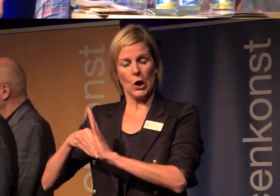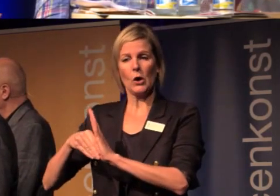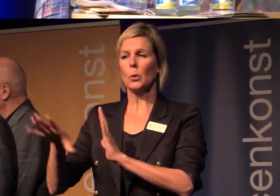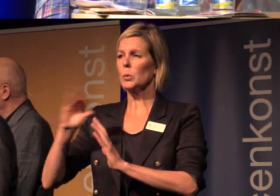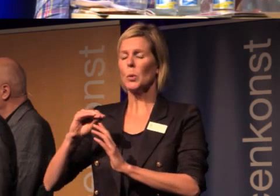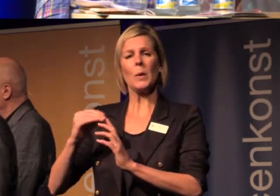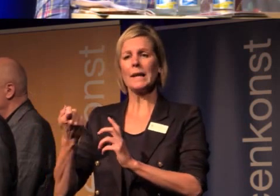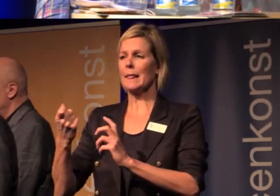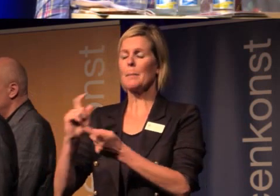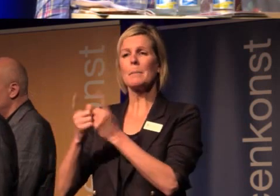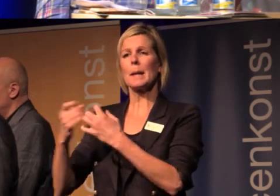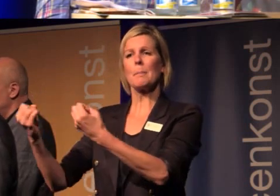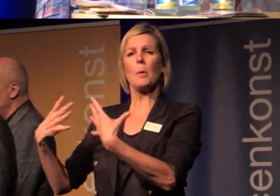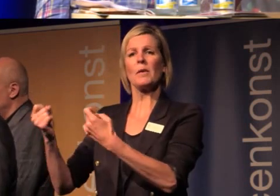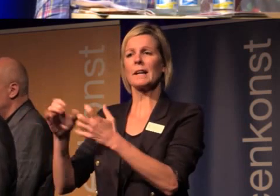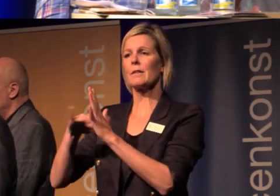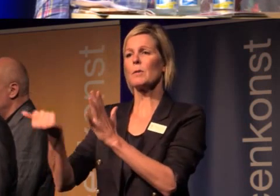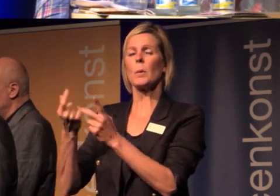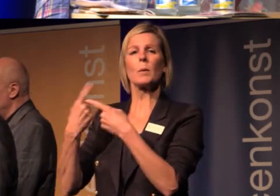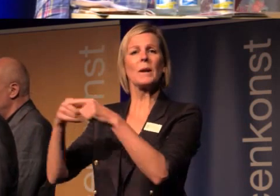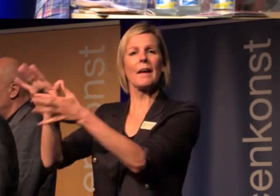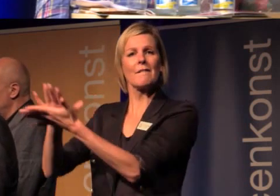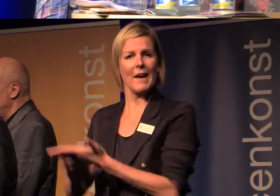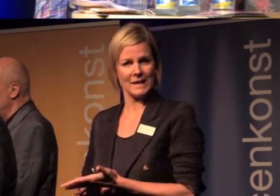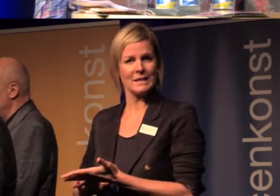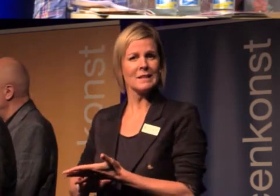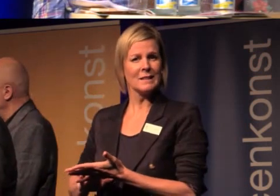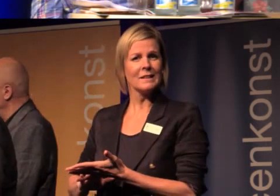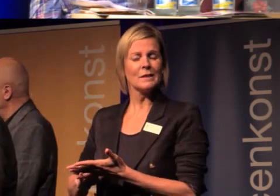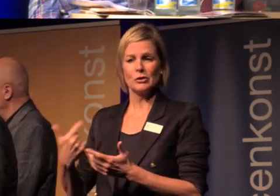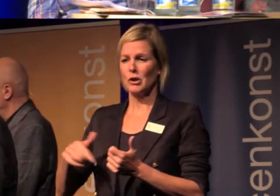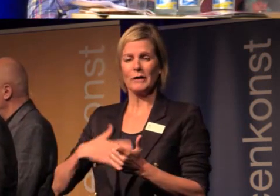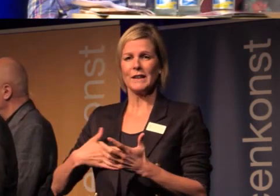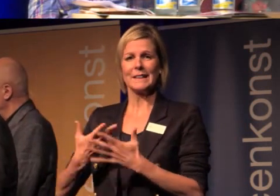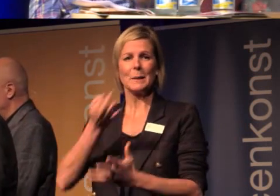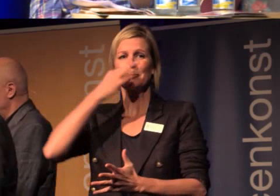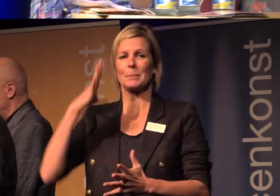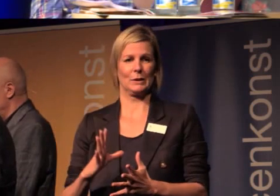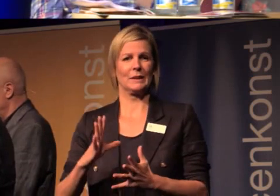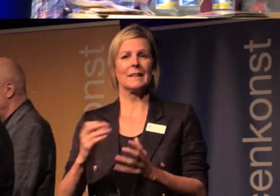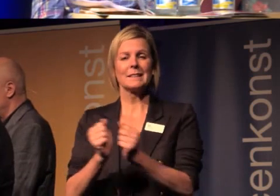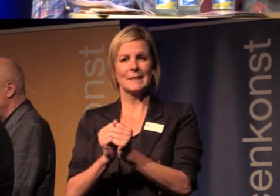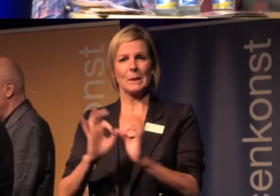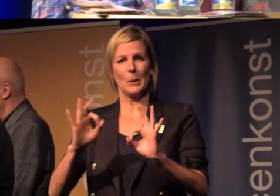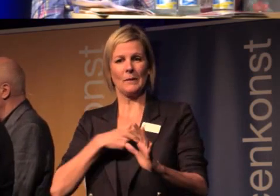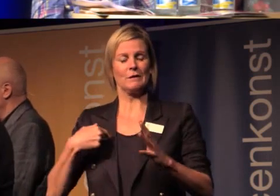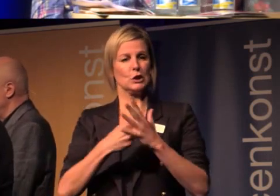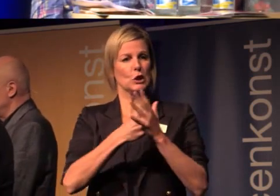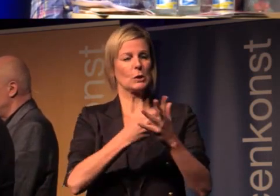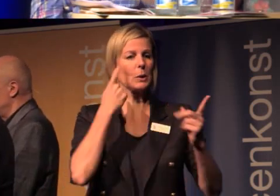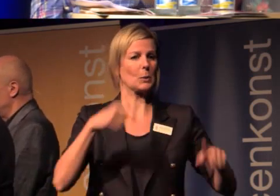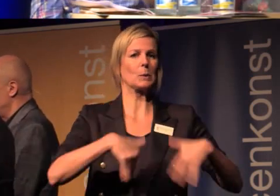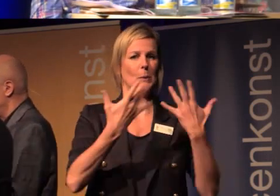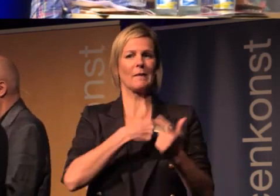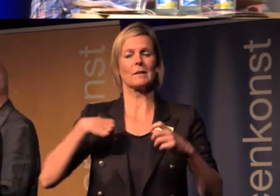fri kultur på det sättet. Så jag tycker inte att det är det bästa sättet att stödja kulturen. Det ska man göra på andra sätt.